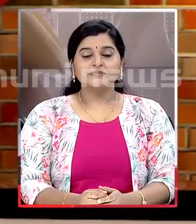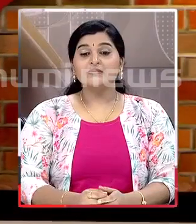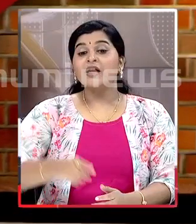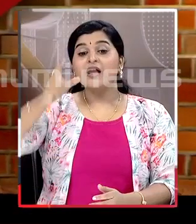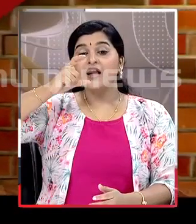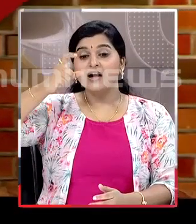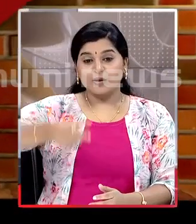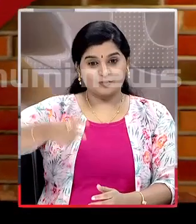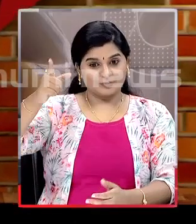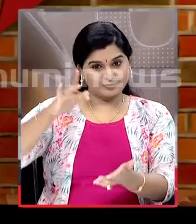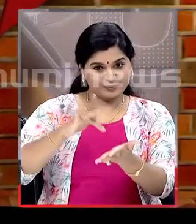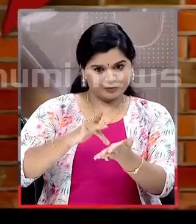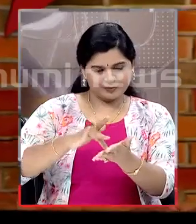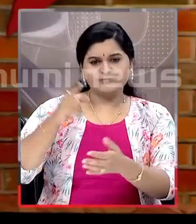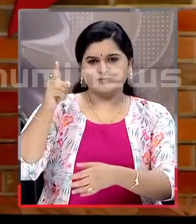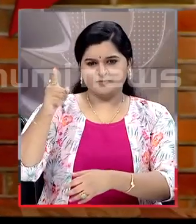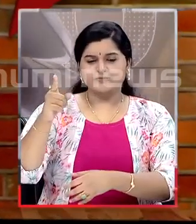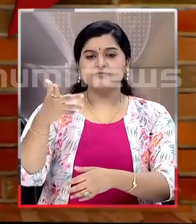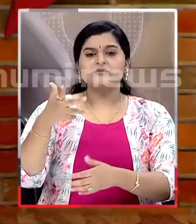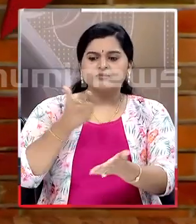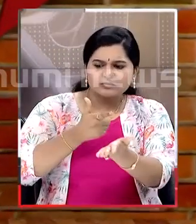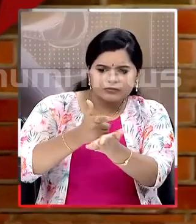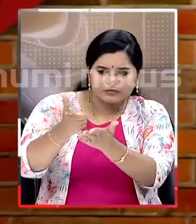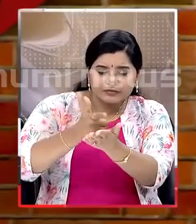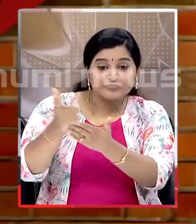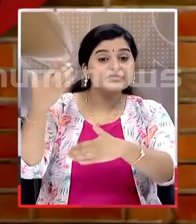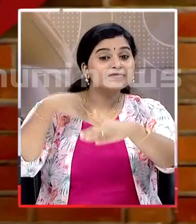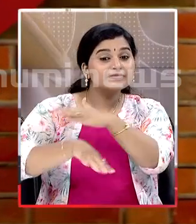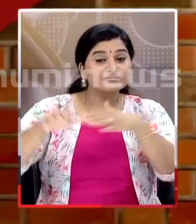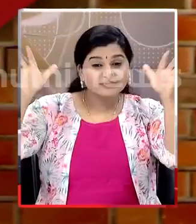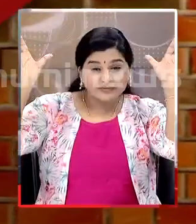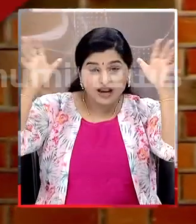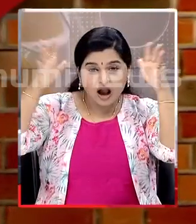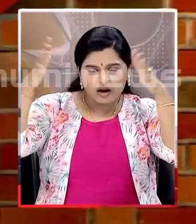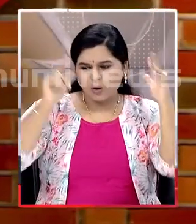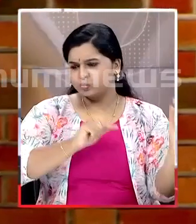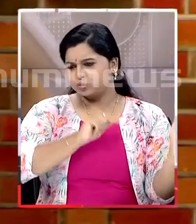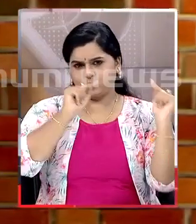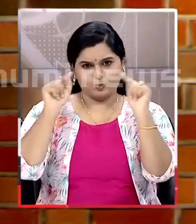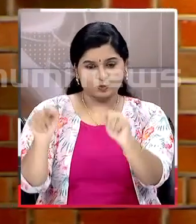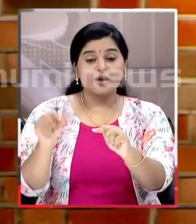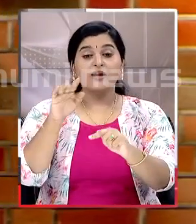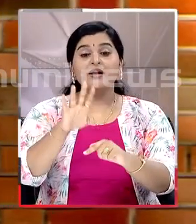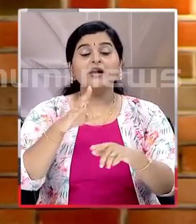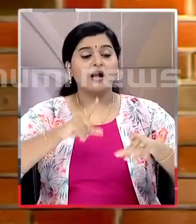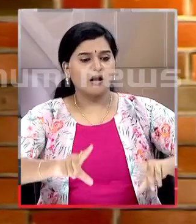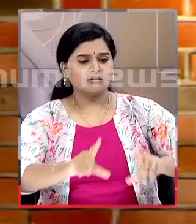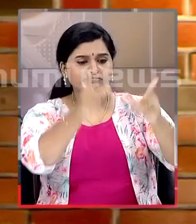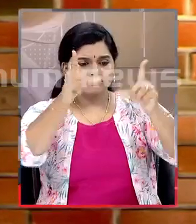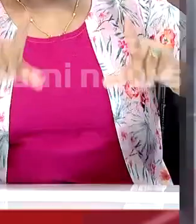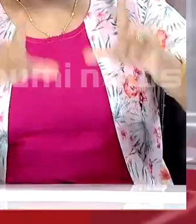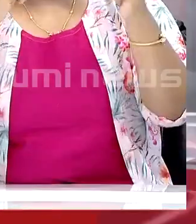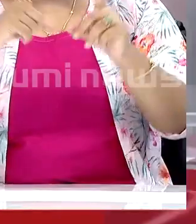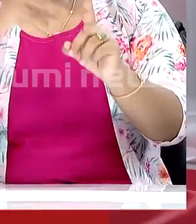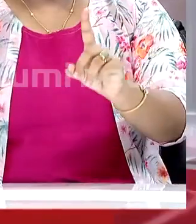Coimbathore Perurina Samibam Bhittipalayathu Krishiyidathil Kattan Irangi Kattanukale Pinnida Vanapalakarethi Maridumala Bhagathekku Odichu